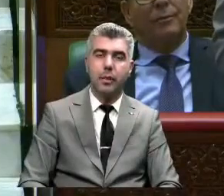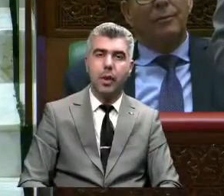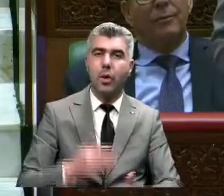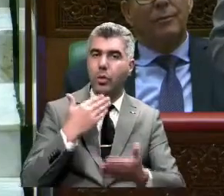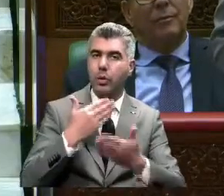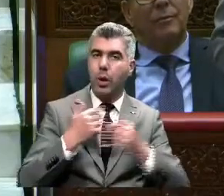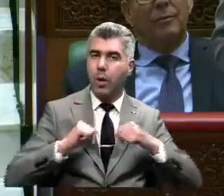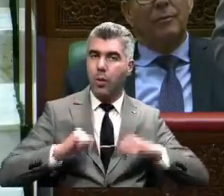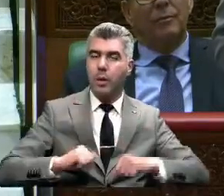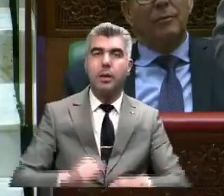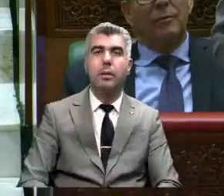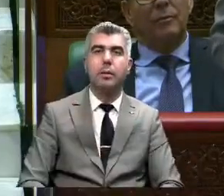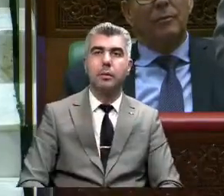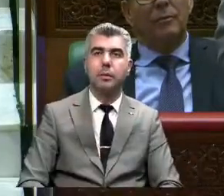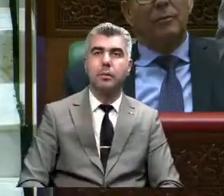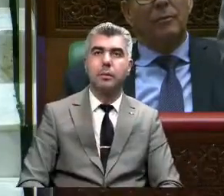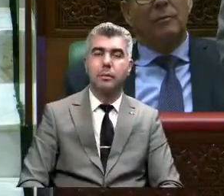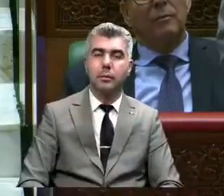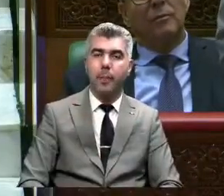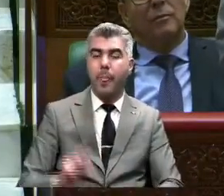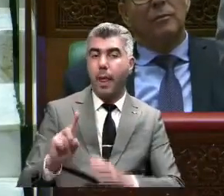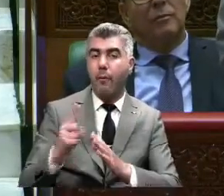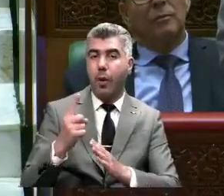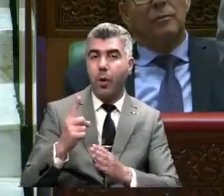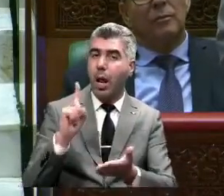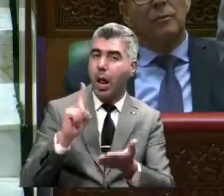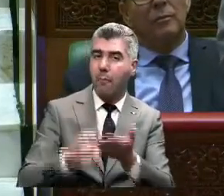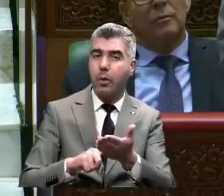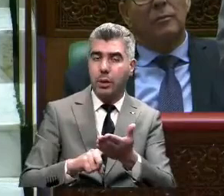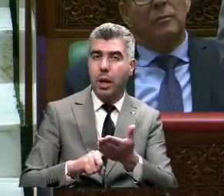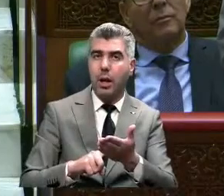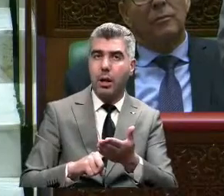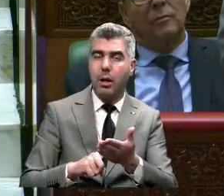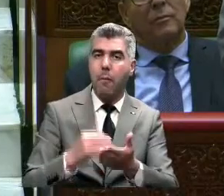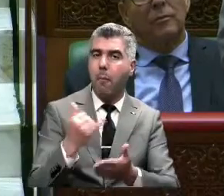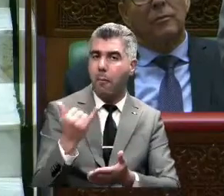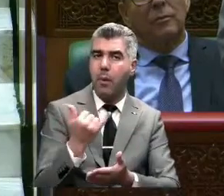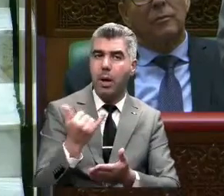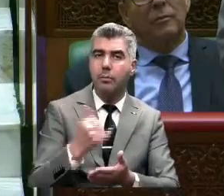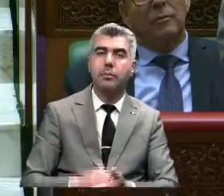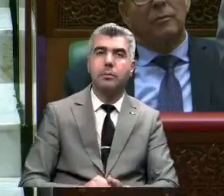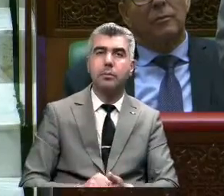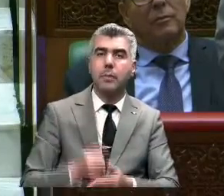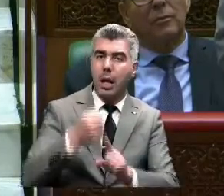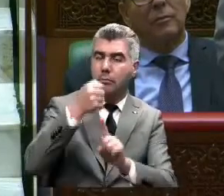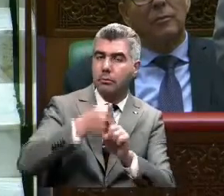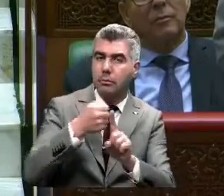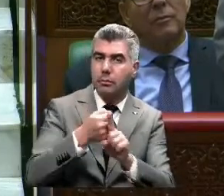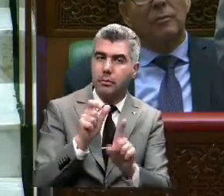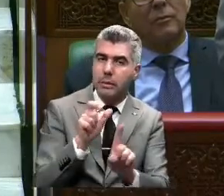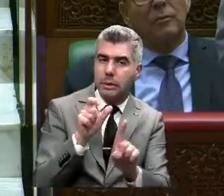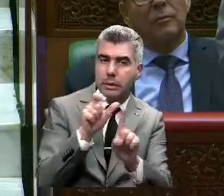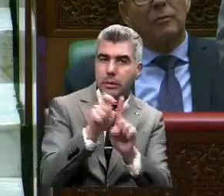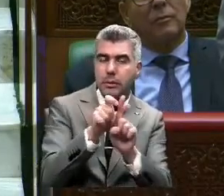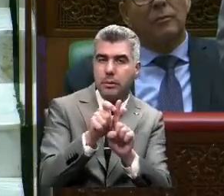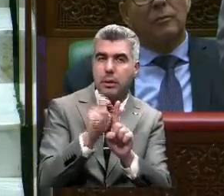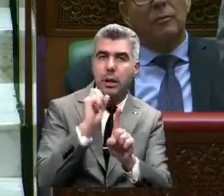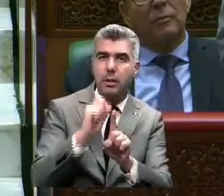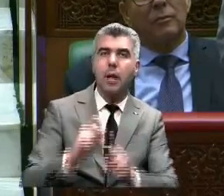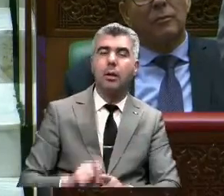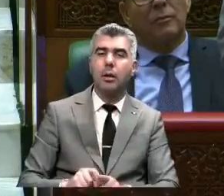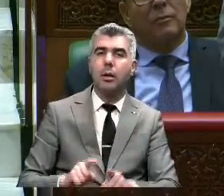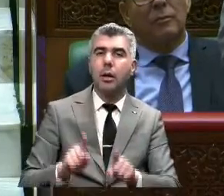السيد الوزير، أولا لابد أن نثمن الجهود المبذولة للعناية